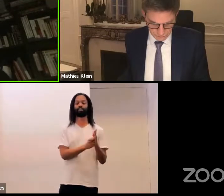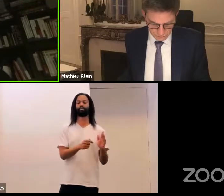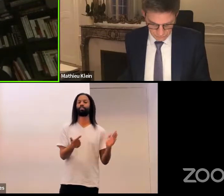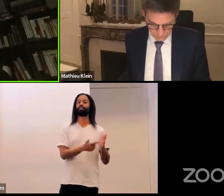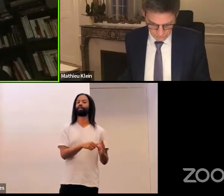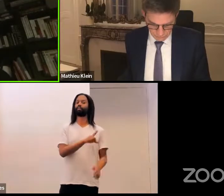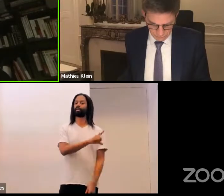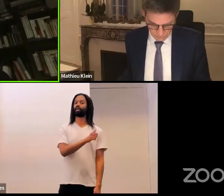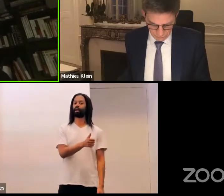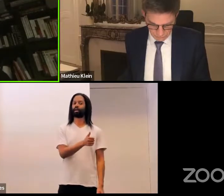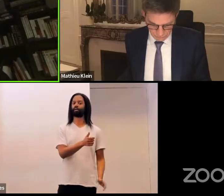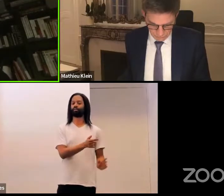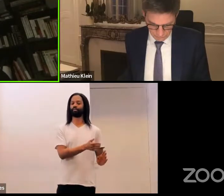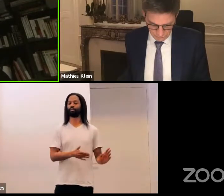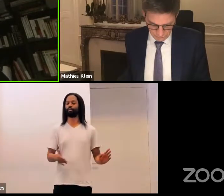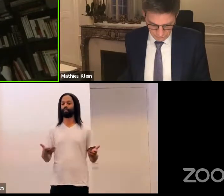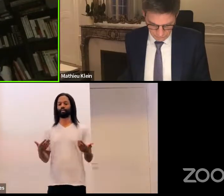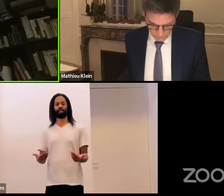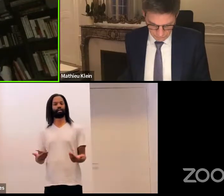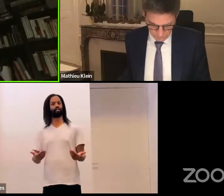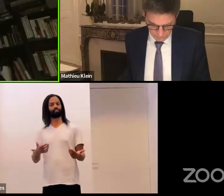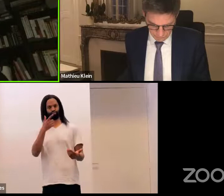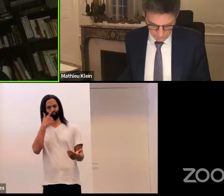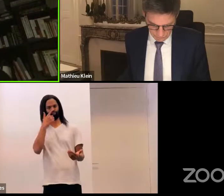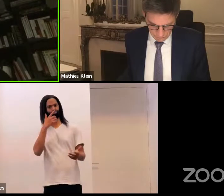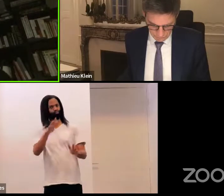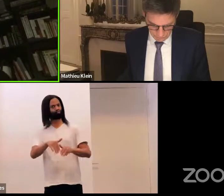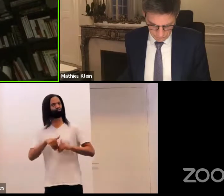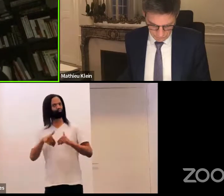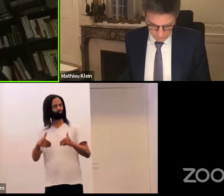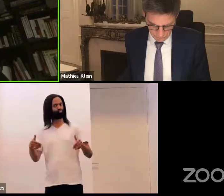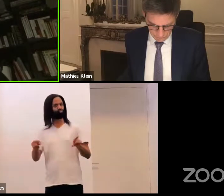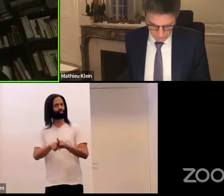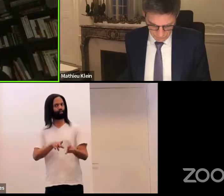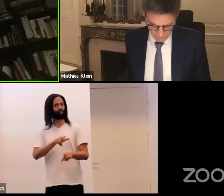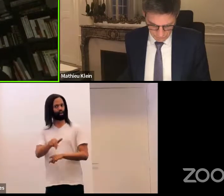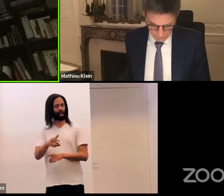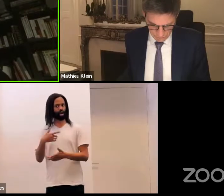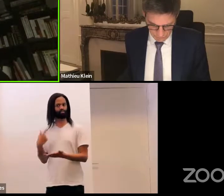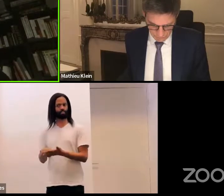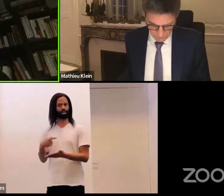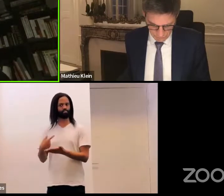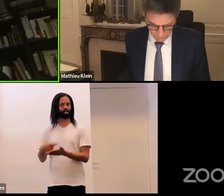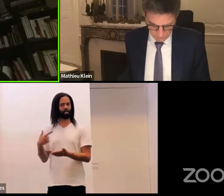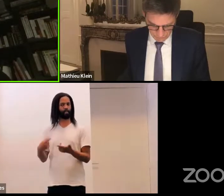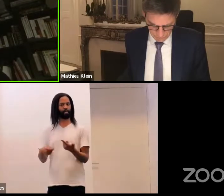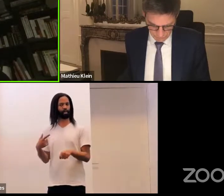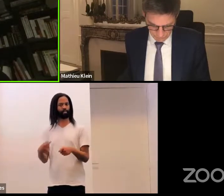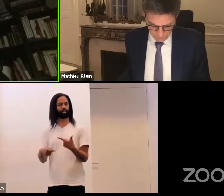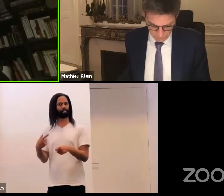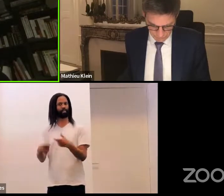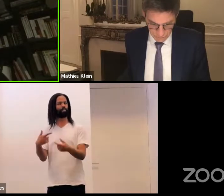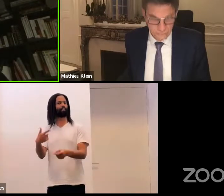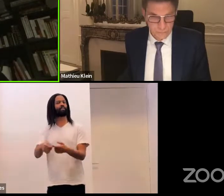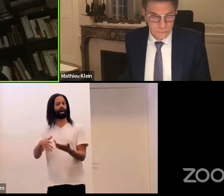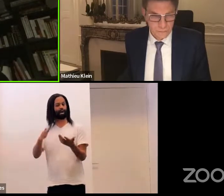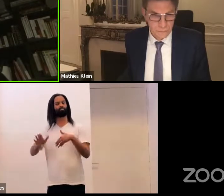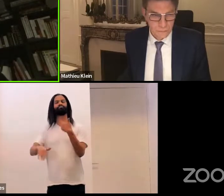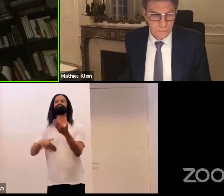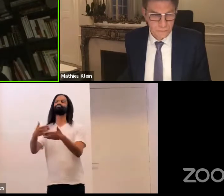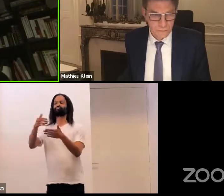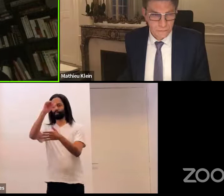reconduit en 2022 d'augmenter substantiellement les acquisitions d'œuvres pour nos musées et